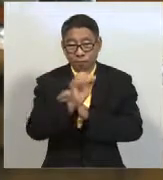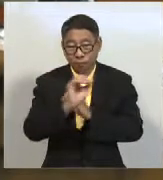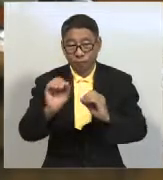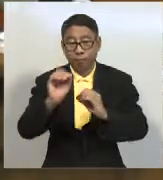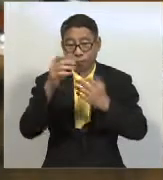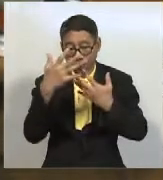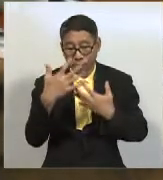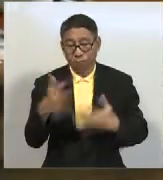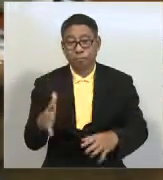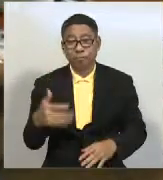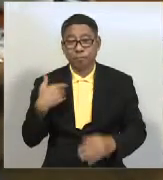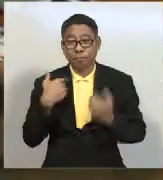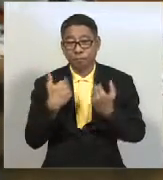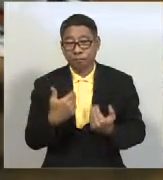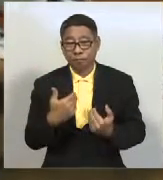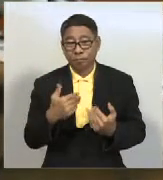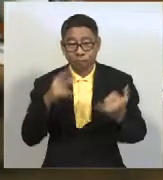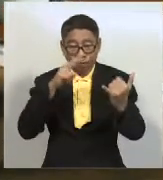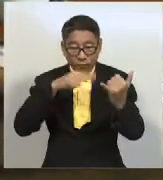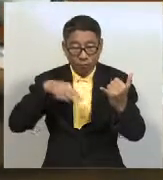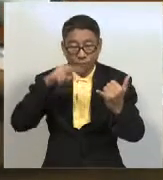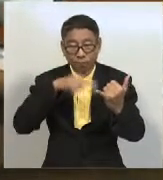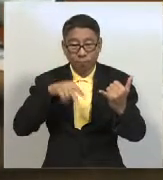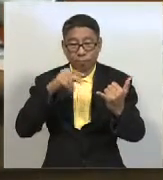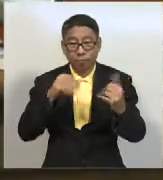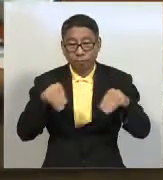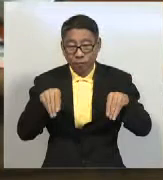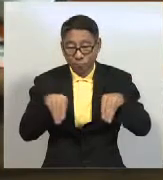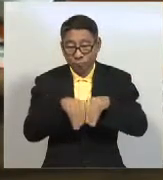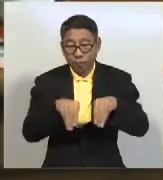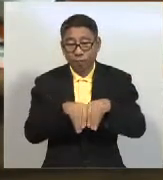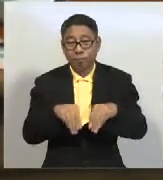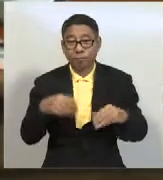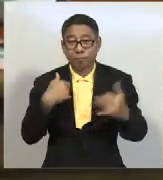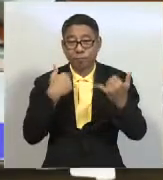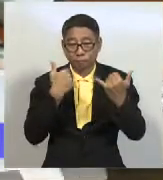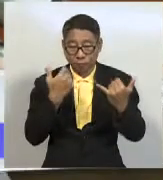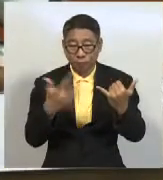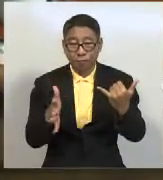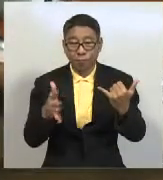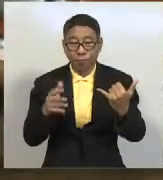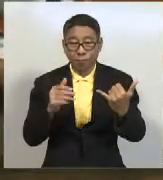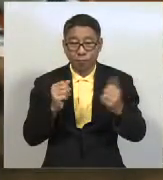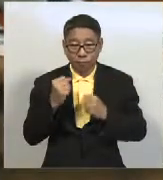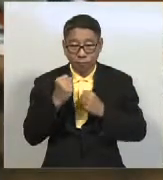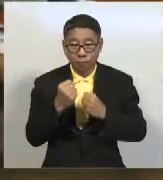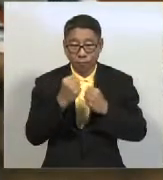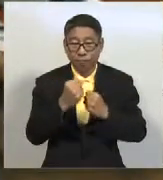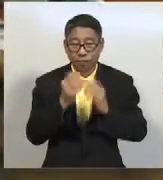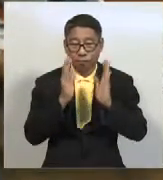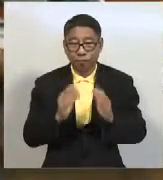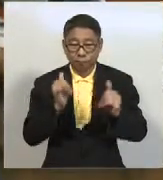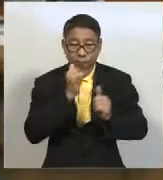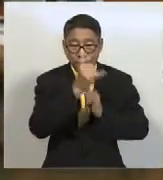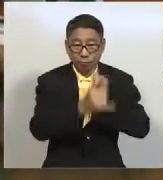ปลอดภัยแล้วนะฮะเรายังเฝ้าดูอย่างใกล้ชิดครับแล้วก็พยายามไม่ให้คนไปเยี่